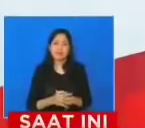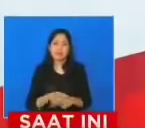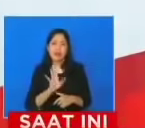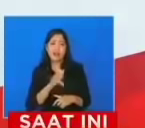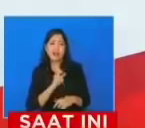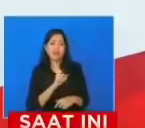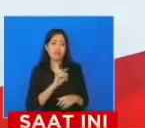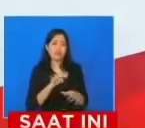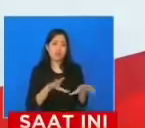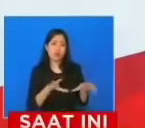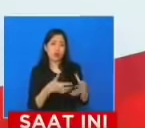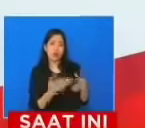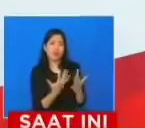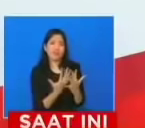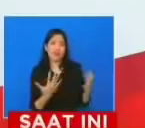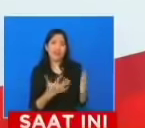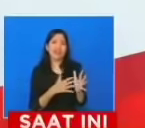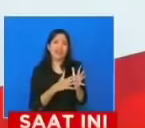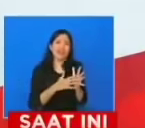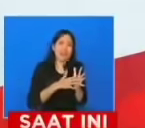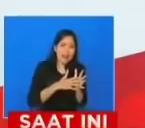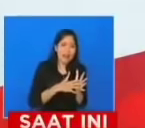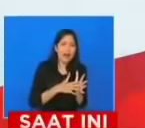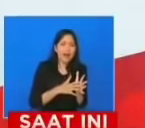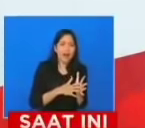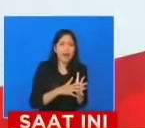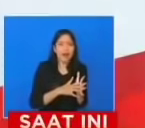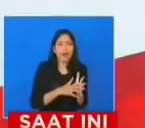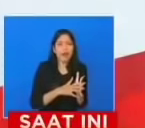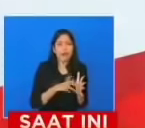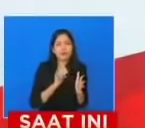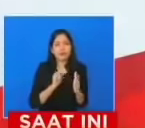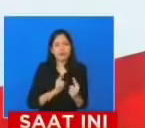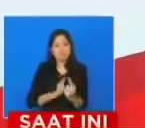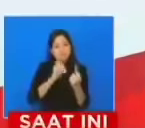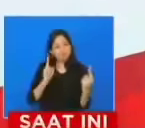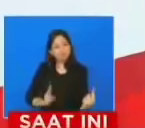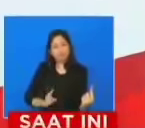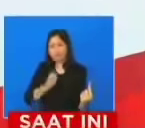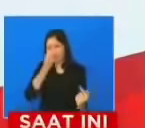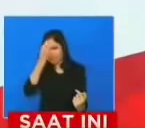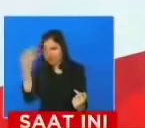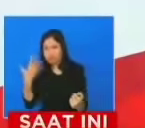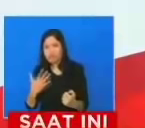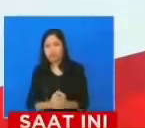yang rentan, yang mengabaikan physical distancing,